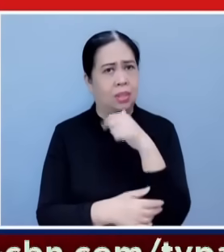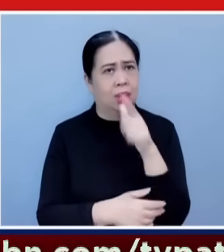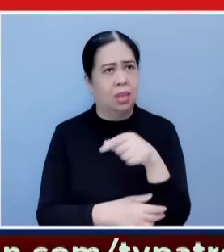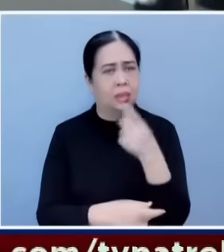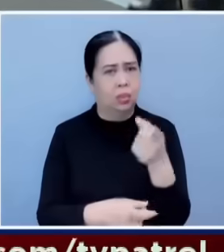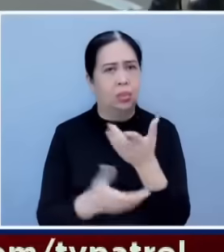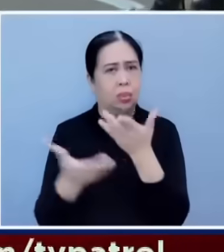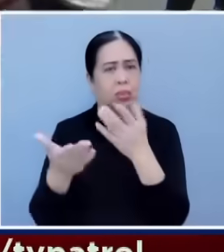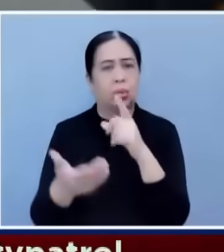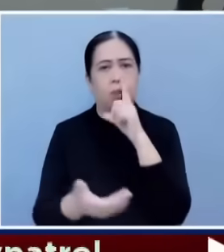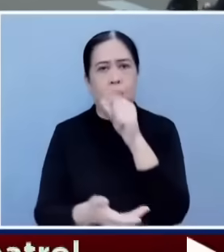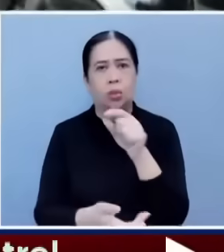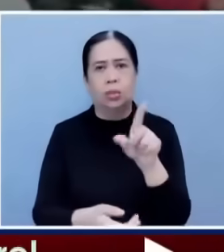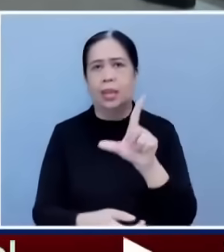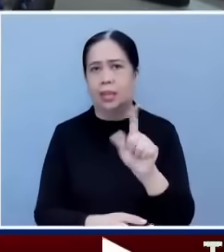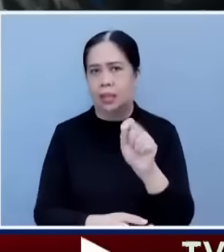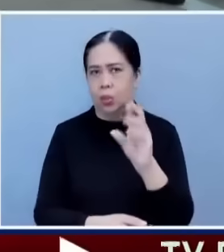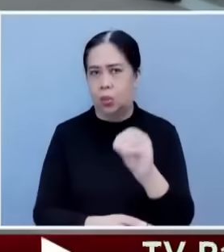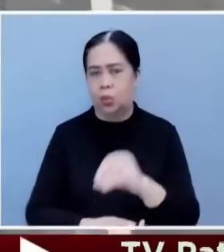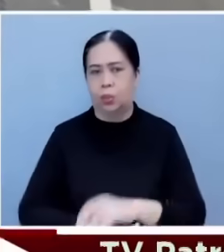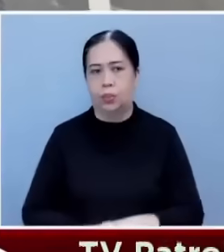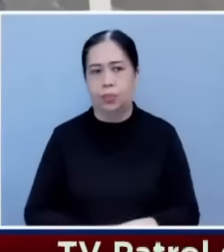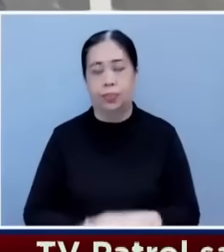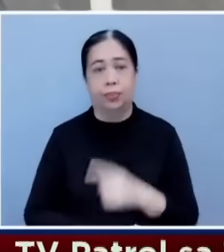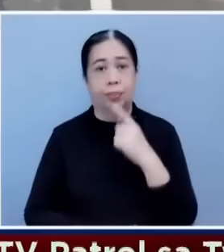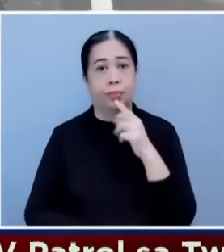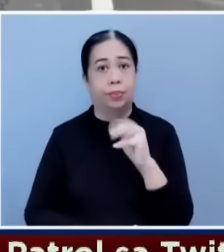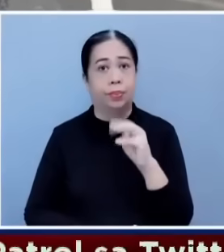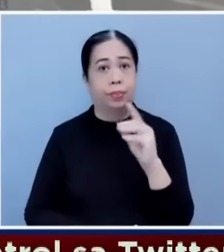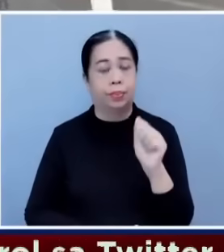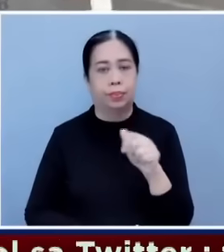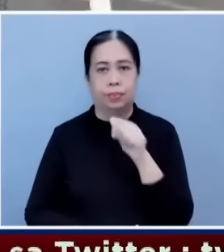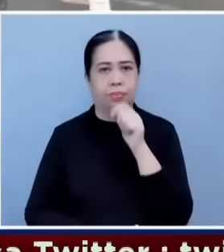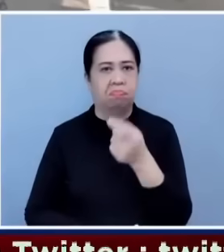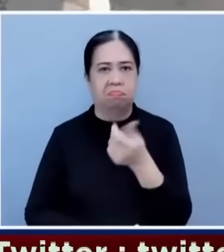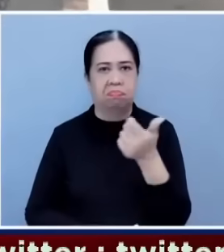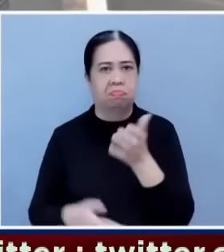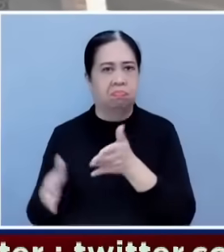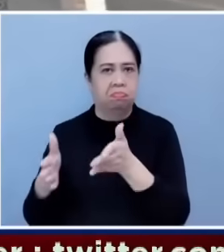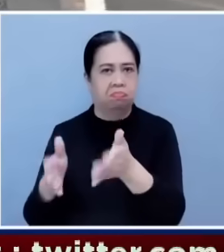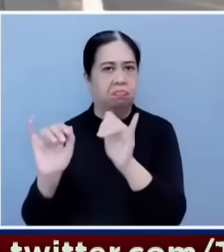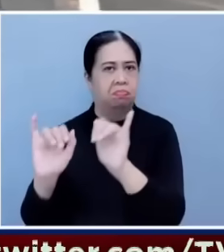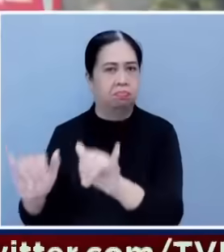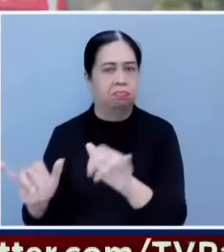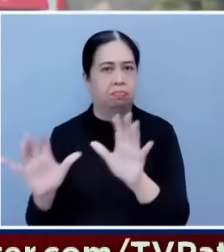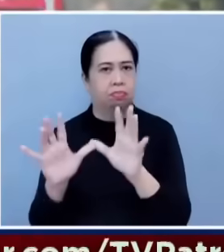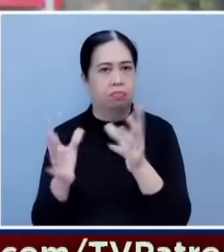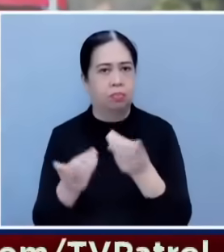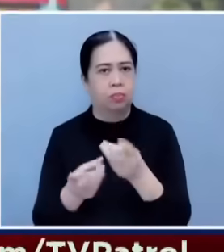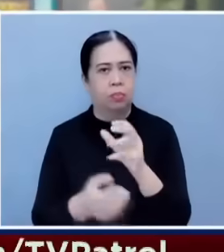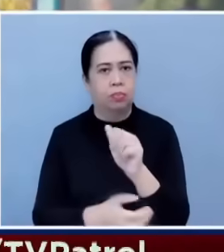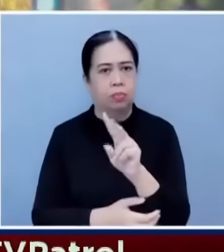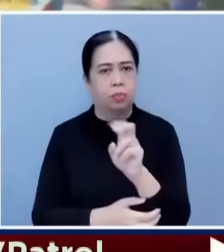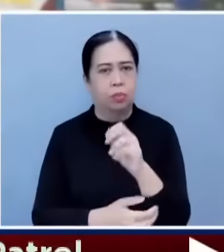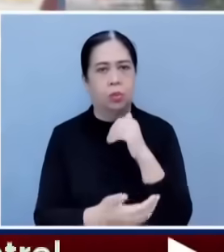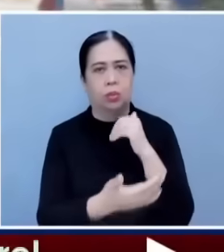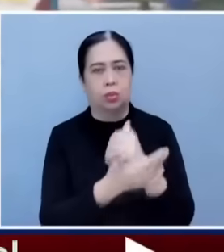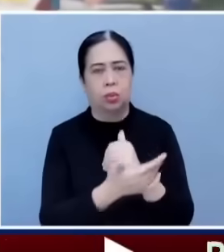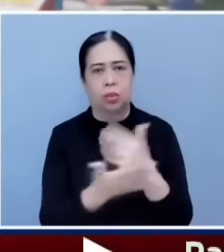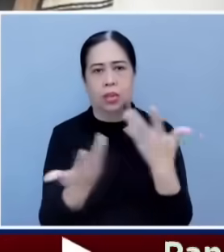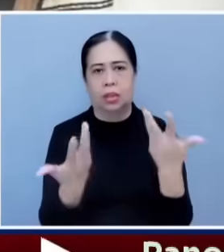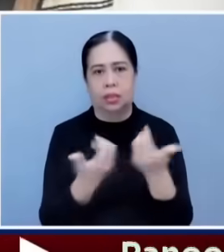sa LTO. Tiniyak din ng MMDA na hindi aalisin ang motorcycle lane sa Commonwealth Avenue para iwas sa